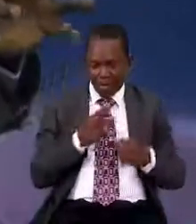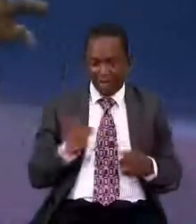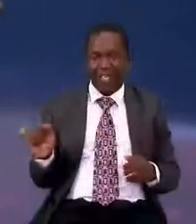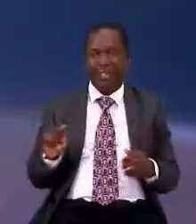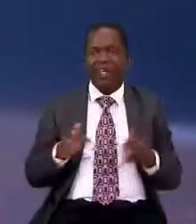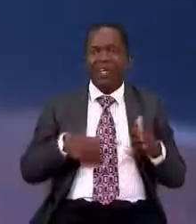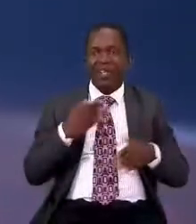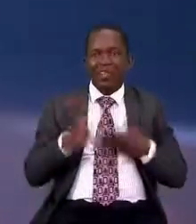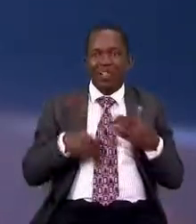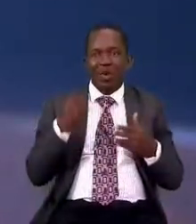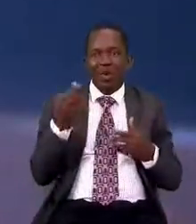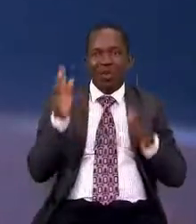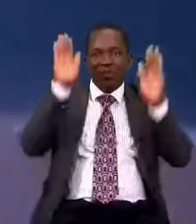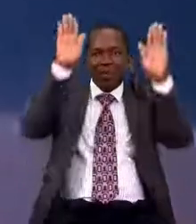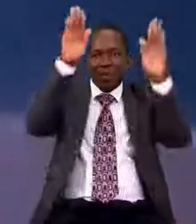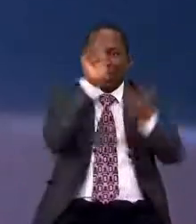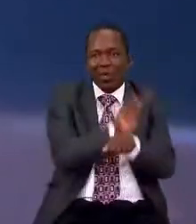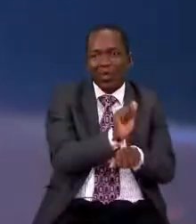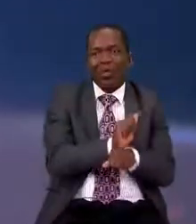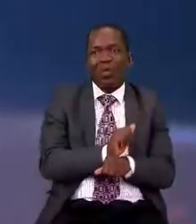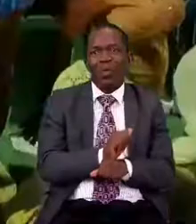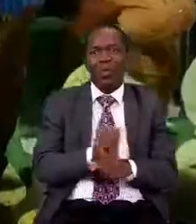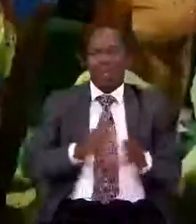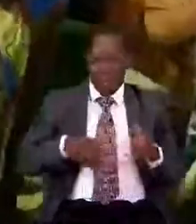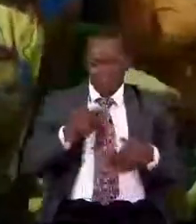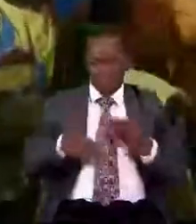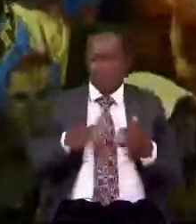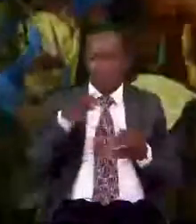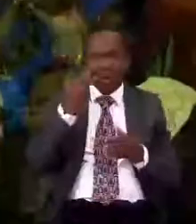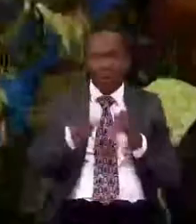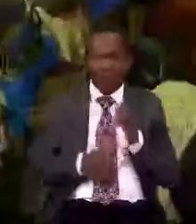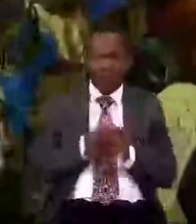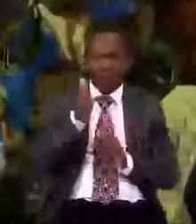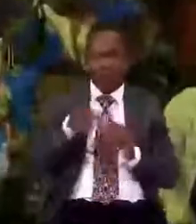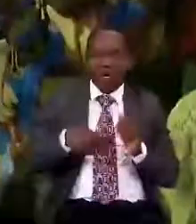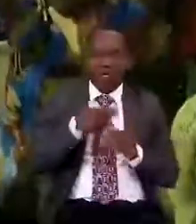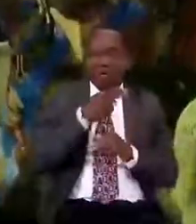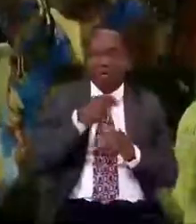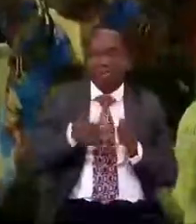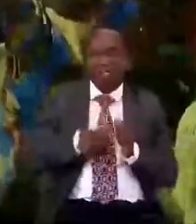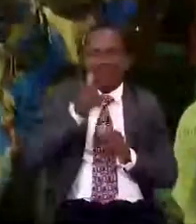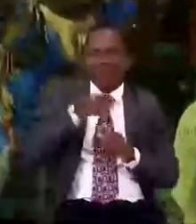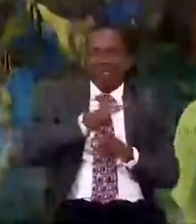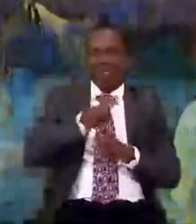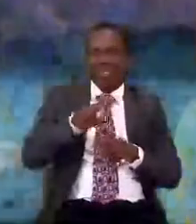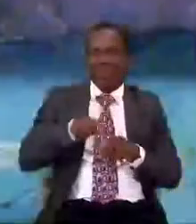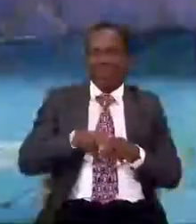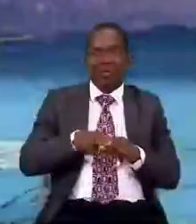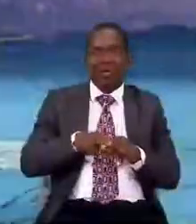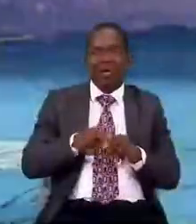du surnaturel va se produire dans chaque vie au nom de